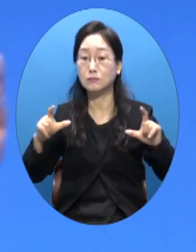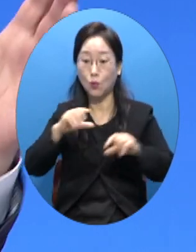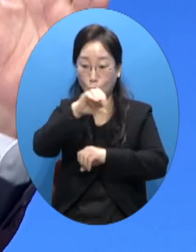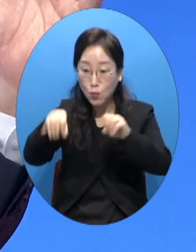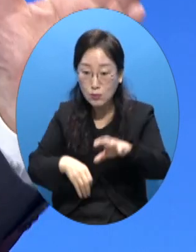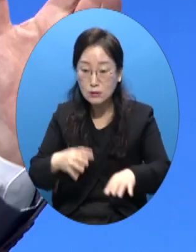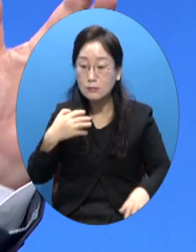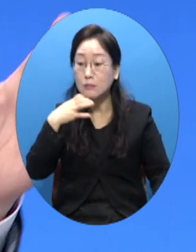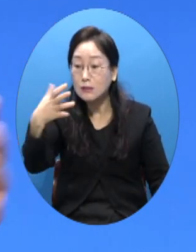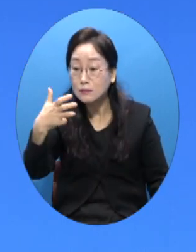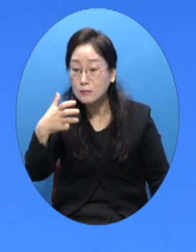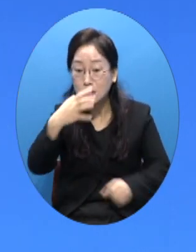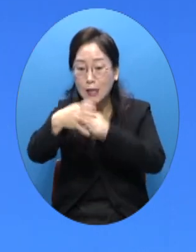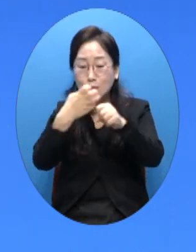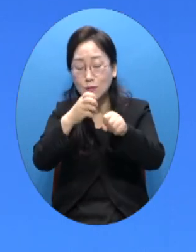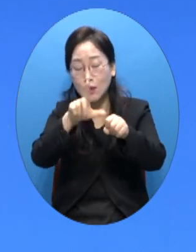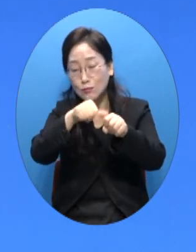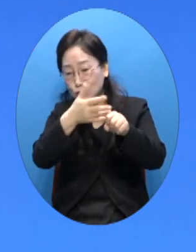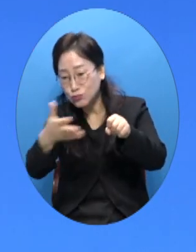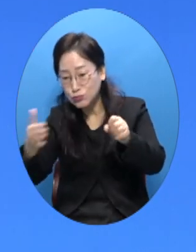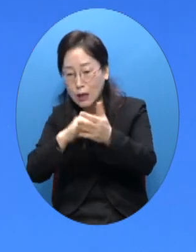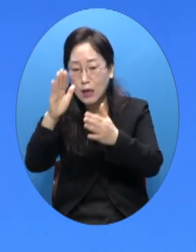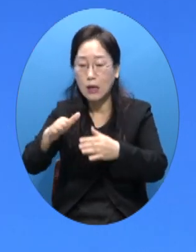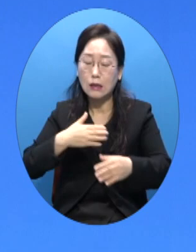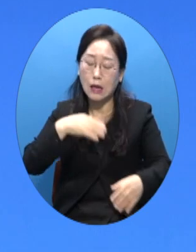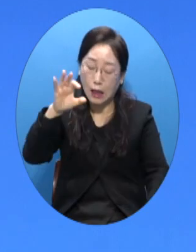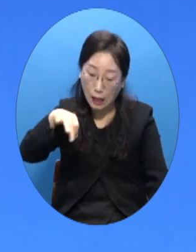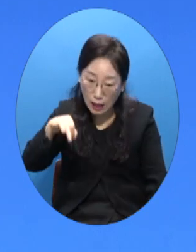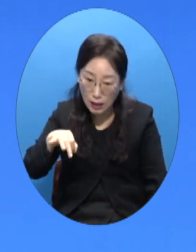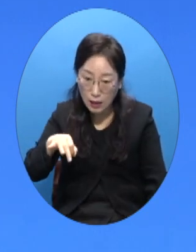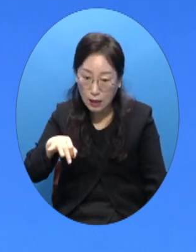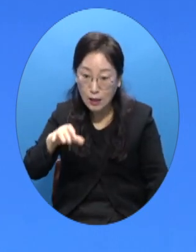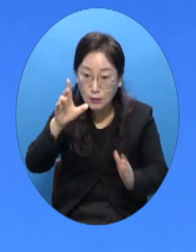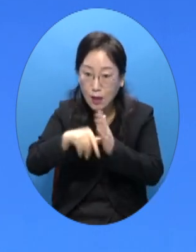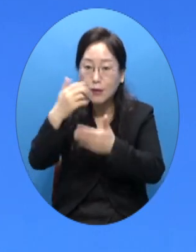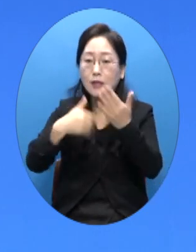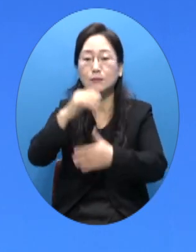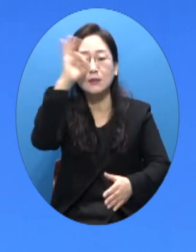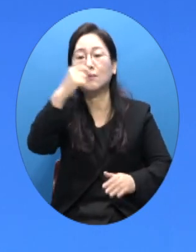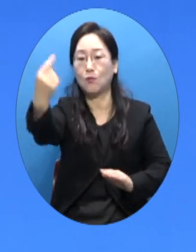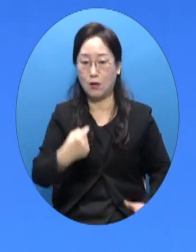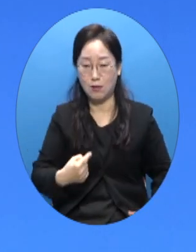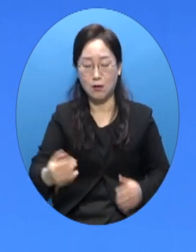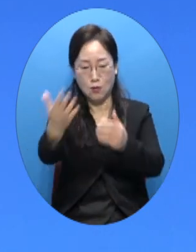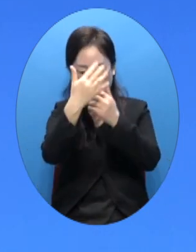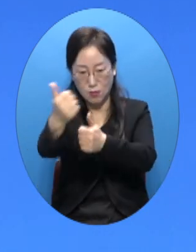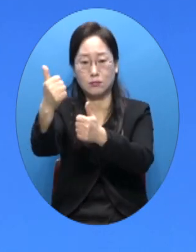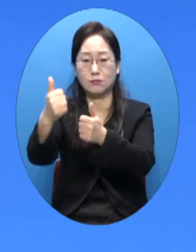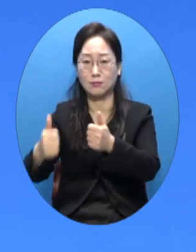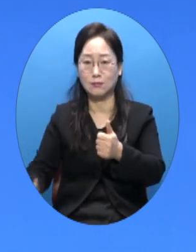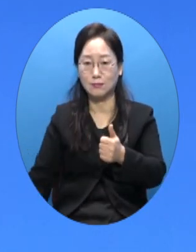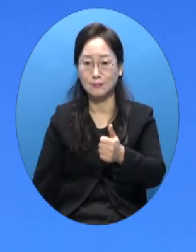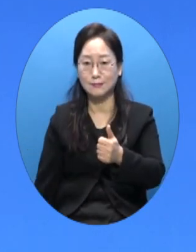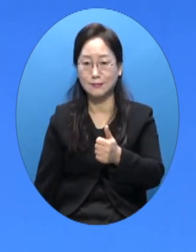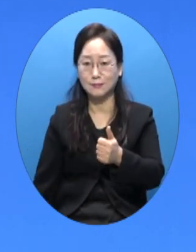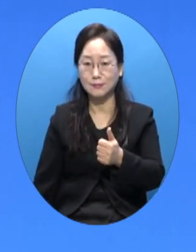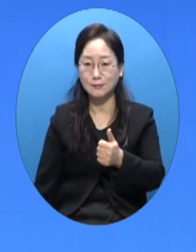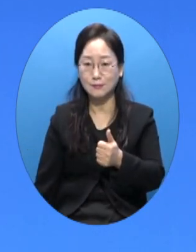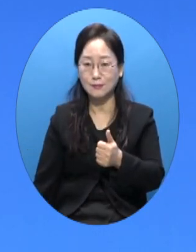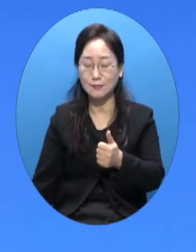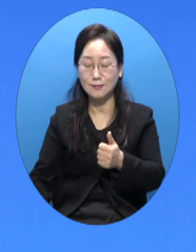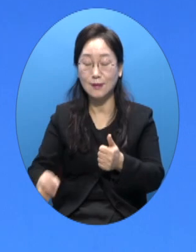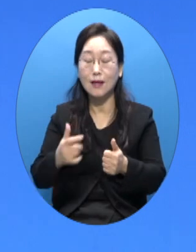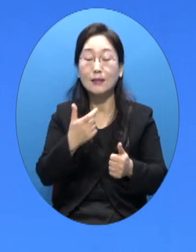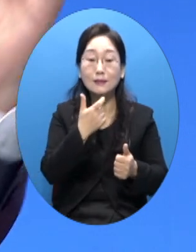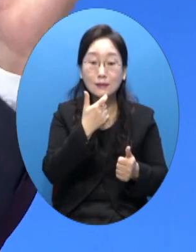나는 아무것도 못 합니다 그때 하나님이 찾아오신 것입니다 그때 하나님이 그를 부르신 것입니다 야곱은